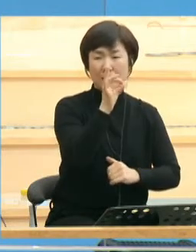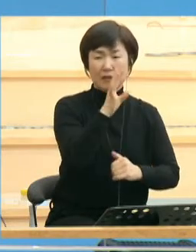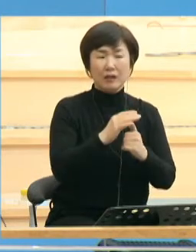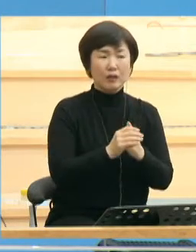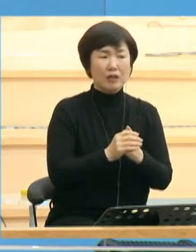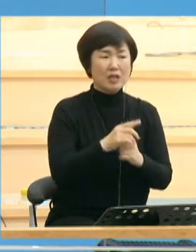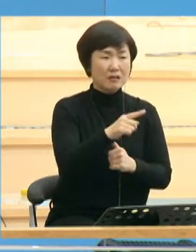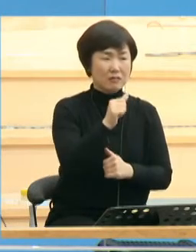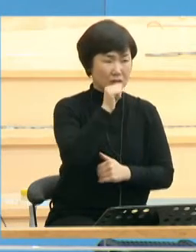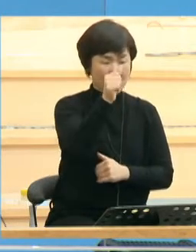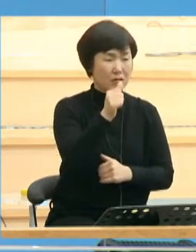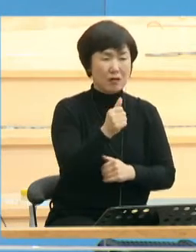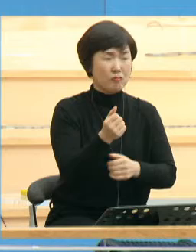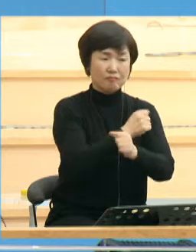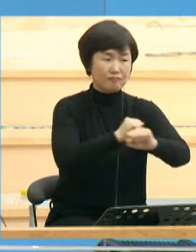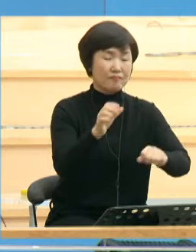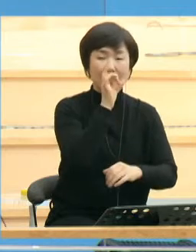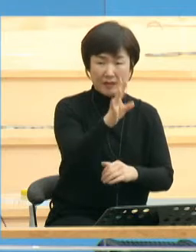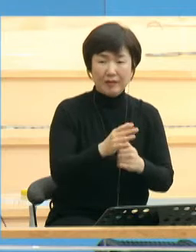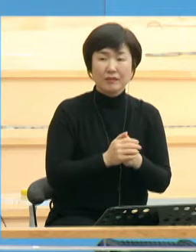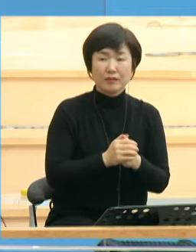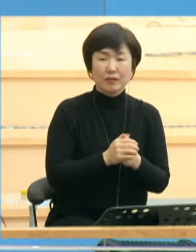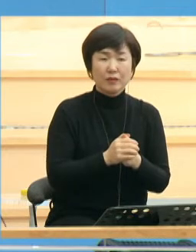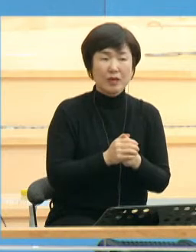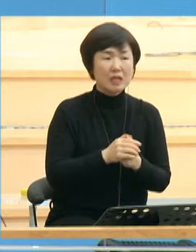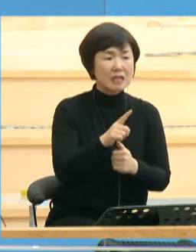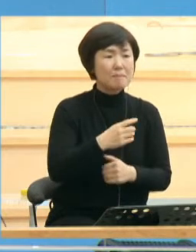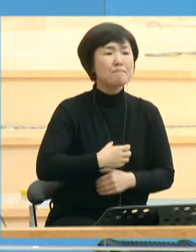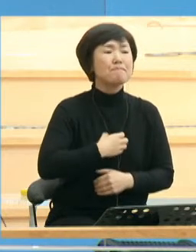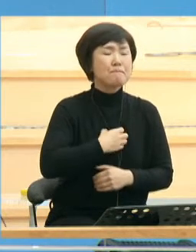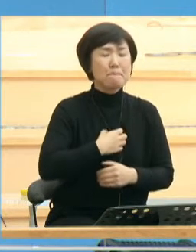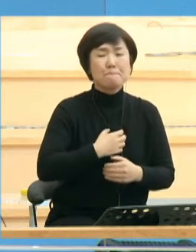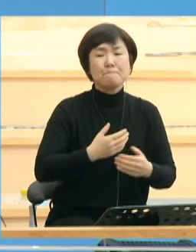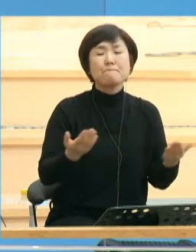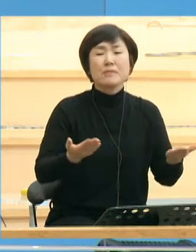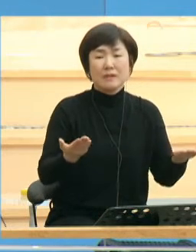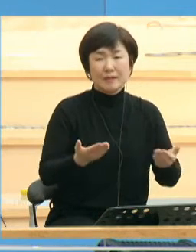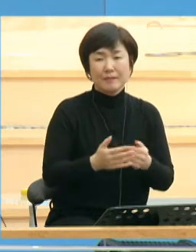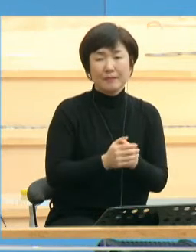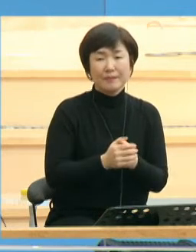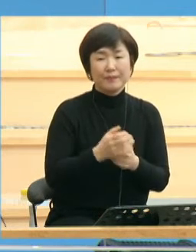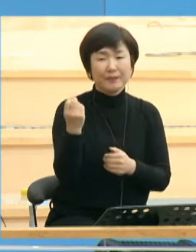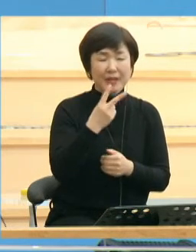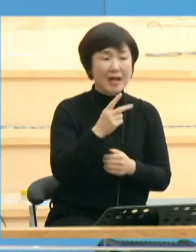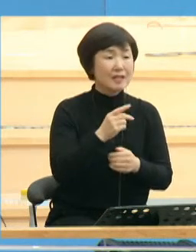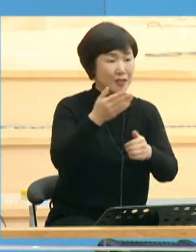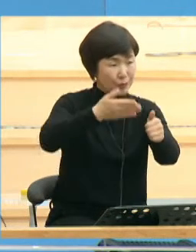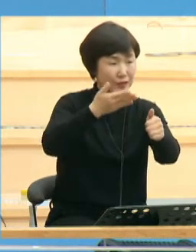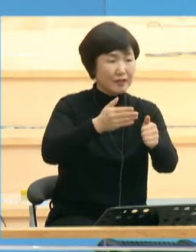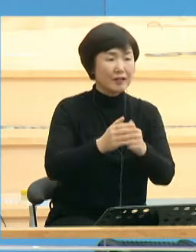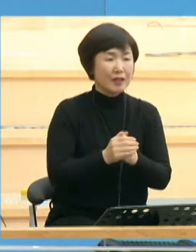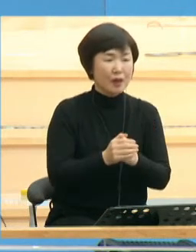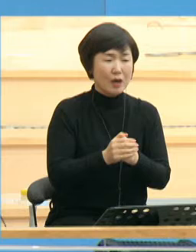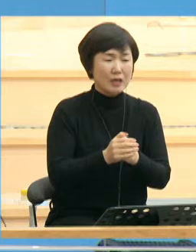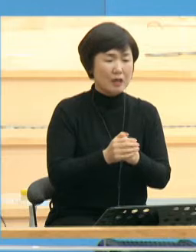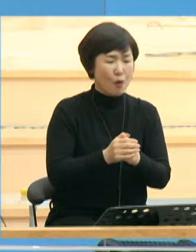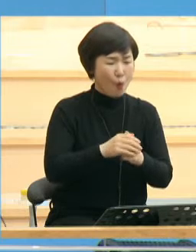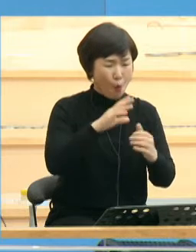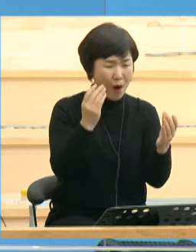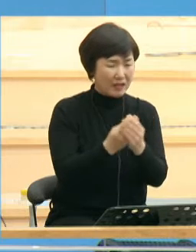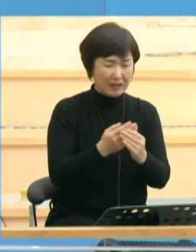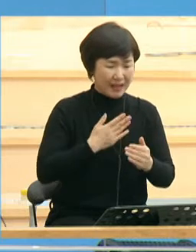수 없는 이검 비극 입니까 다시 부탁드립니다 다른 세대로